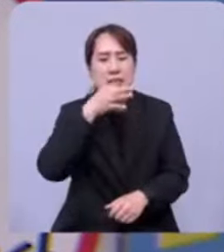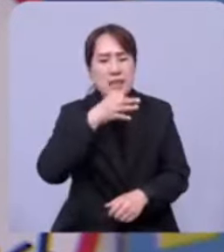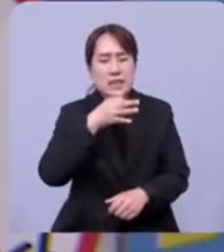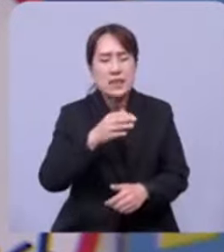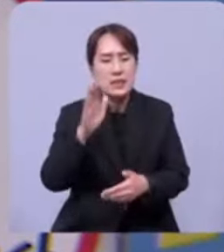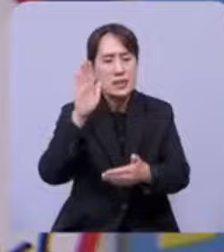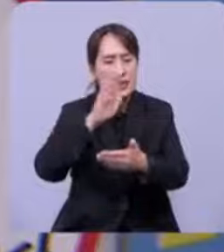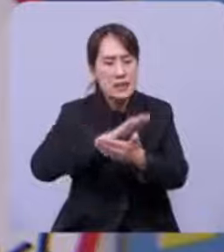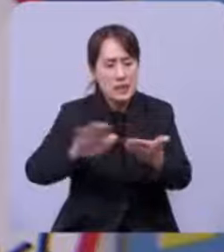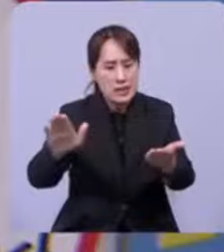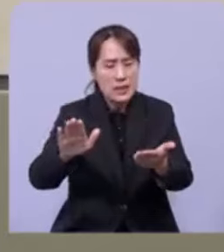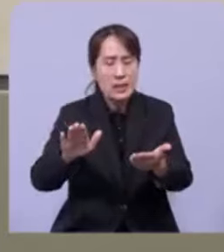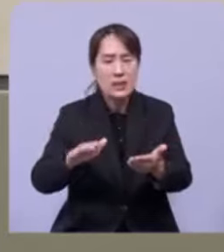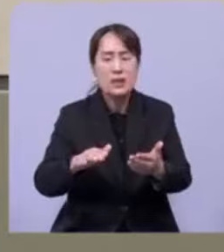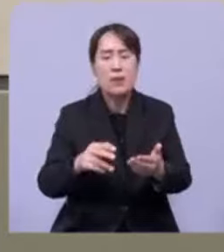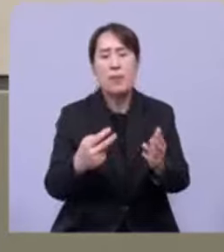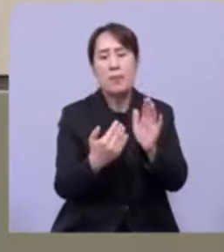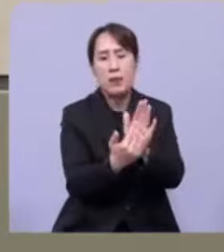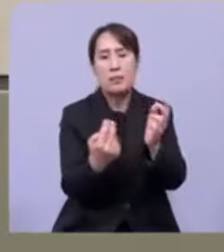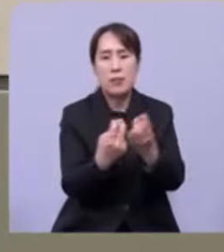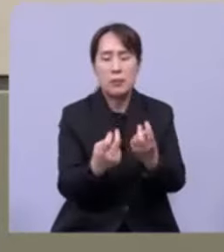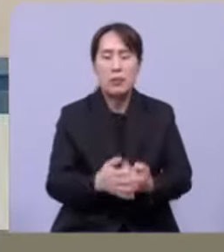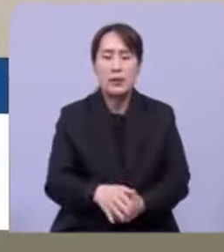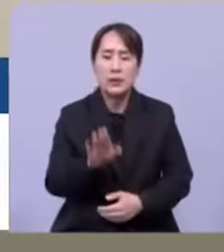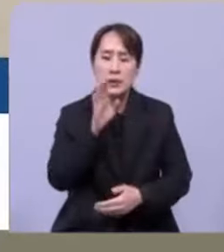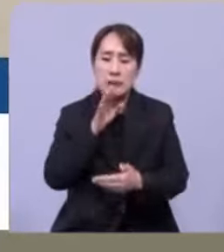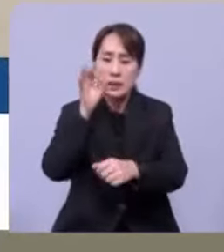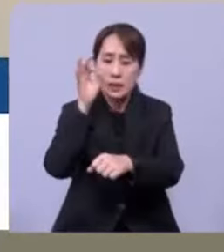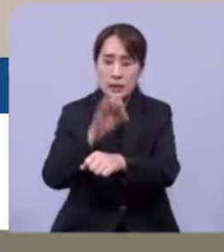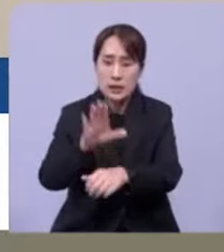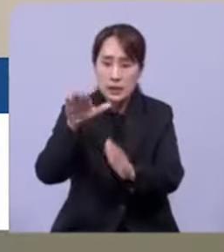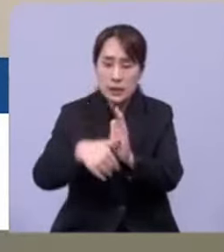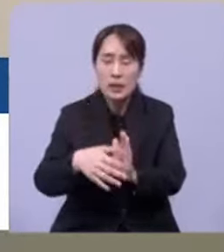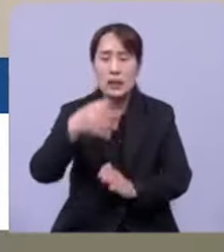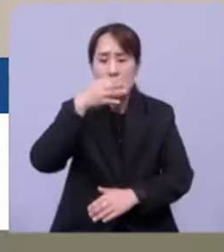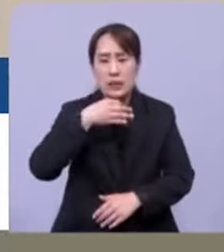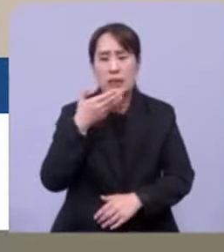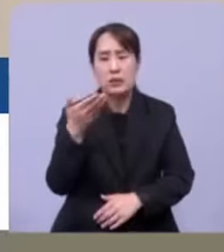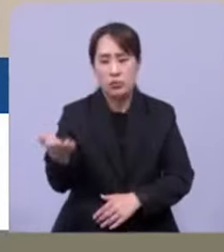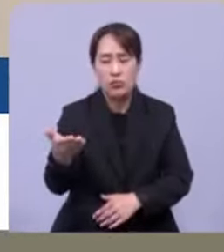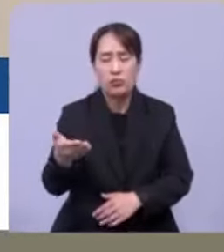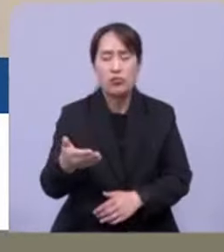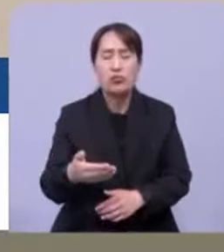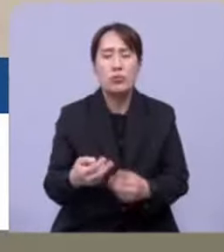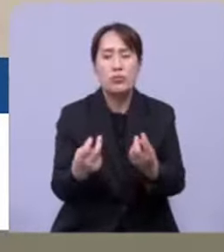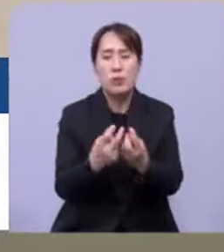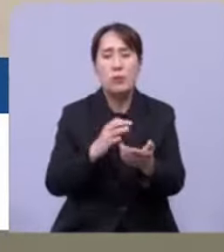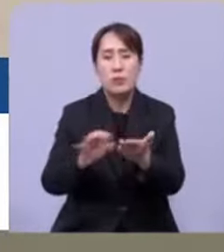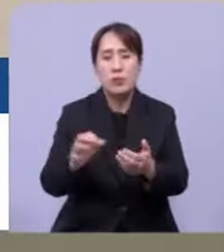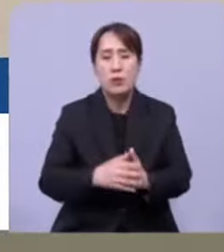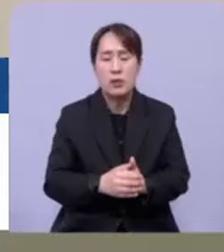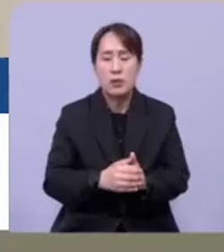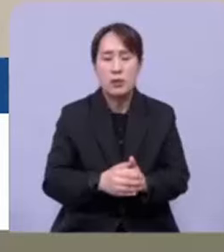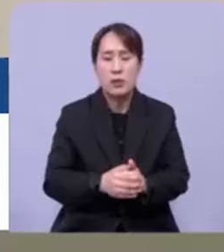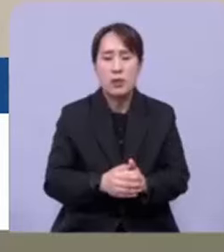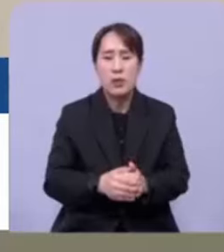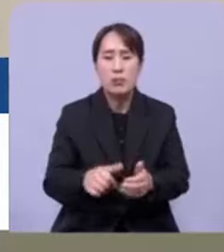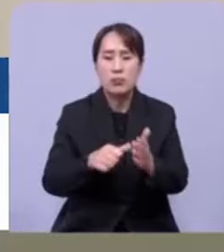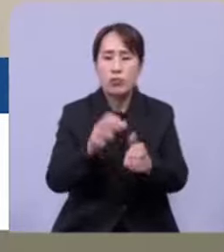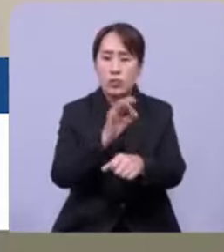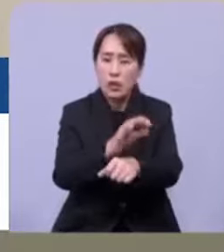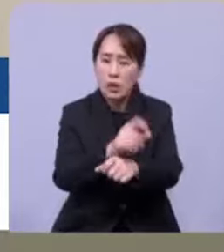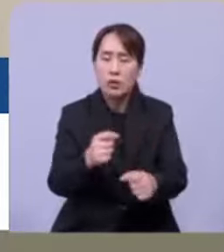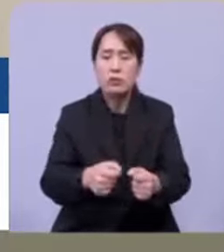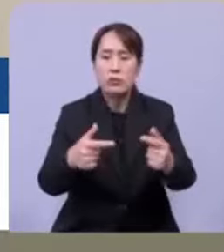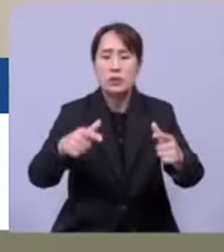것을 막기 위해서입니다 실제 소비를 했을 경우에 인센티브가 지급되고 있기 때문에 내수 촉이라